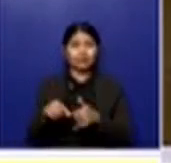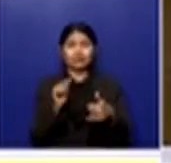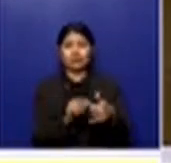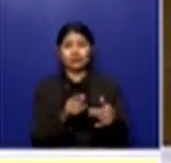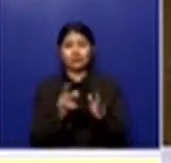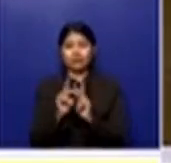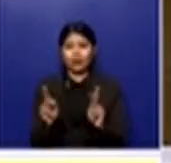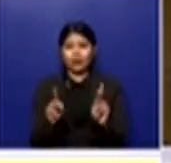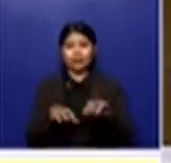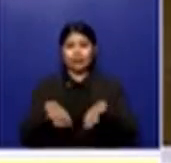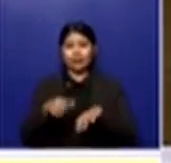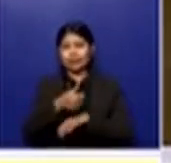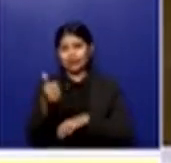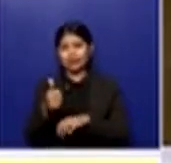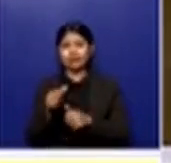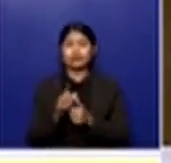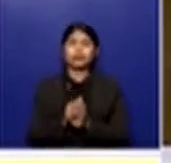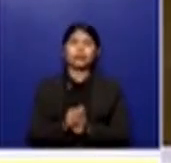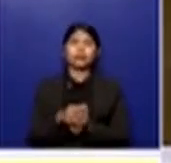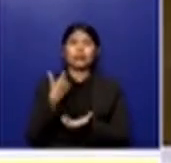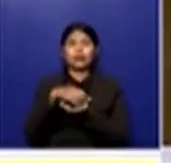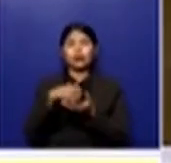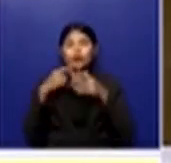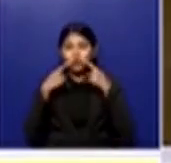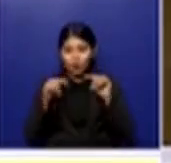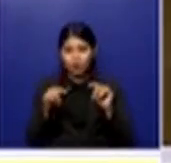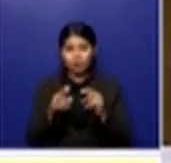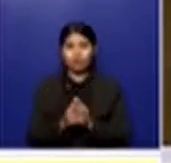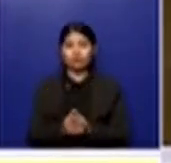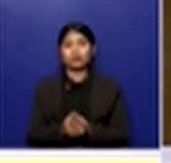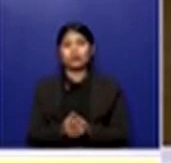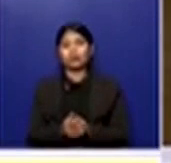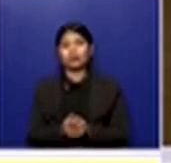ารีกรรมการบริหารอื่นเป็นผู้นำเสนอแล้วก็จะขอเรียนเ